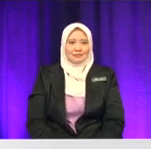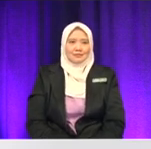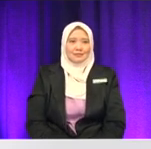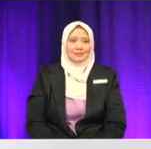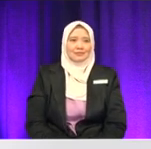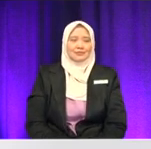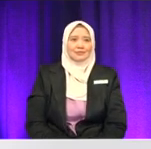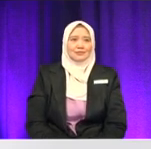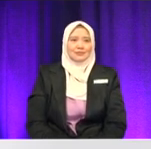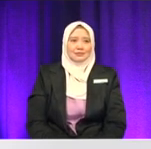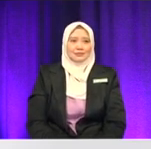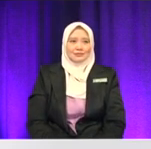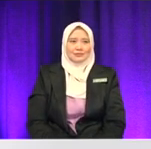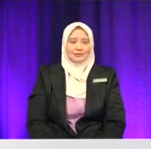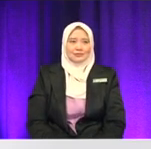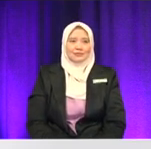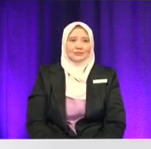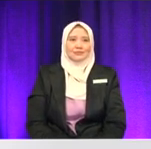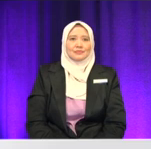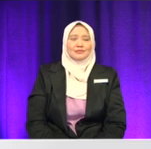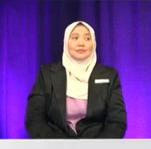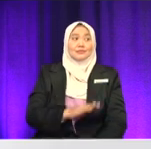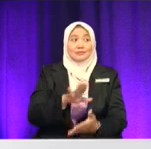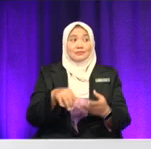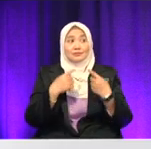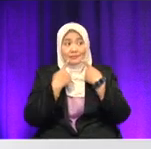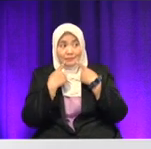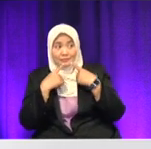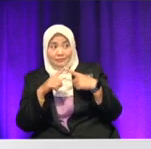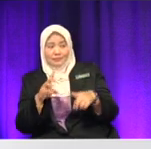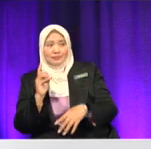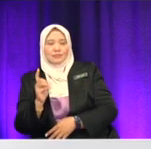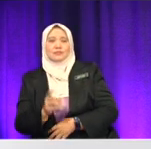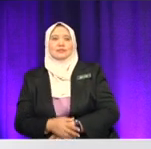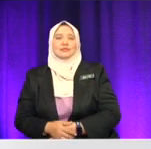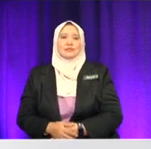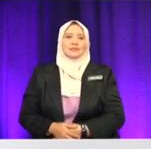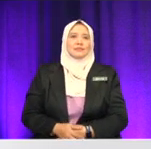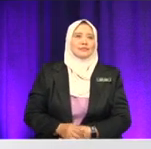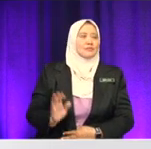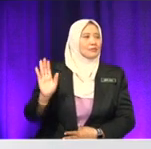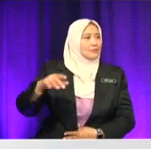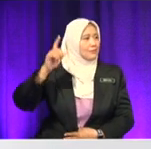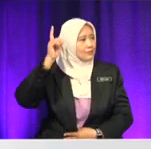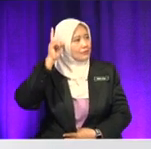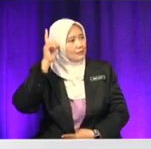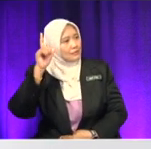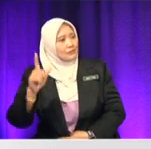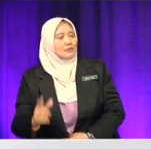Balkis. Okey, ramai jawab D lah. Yes. Ifan, jawapan Ifan apa? D juga, cikgu. D juga. Mari kita tengok betul ke